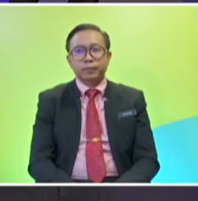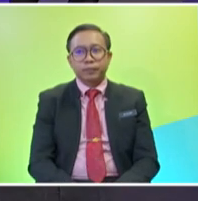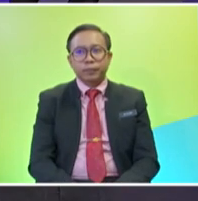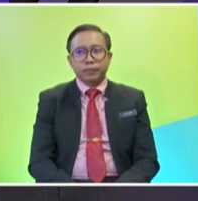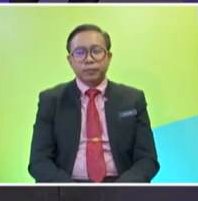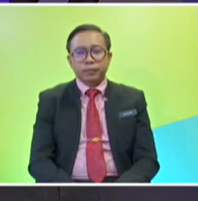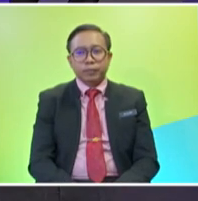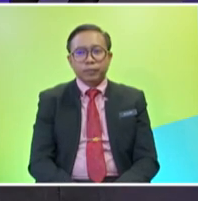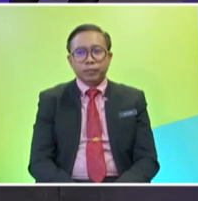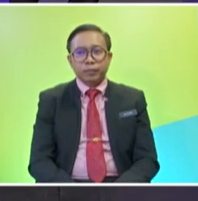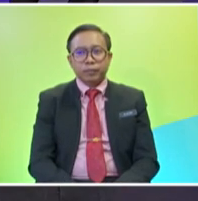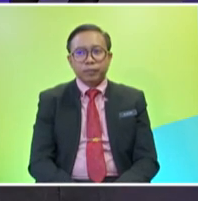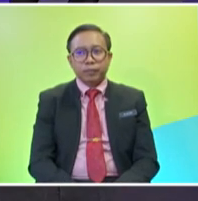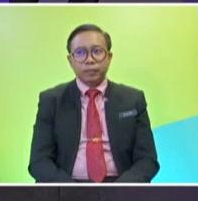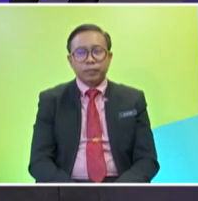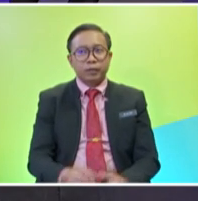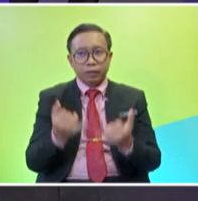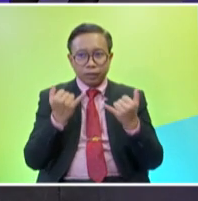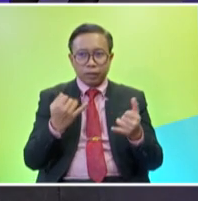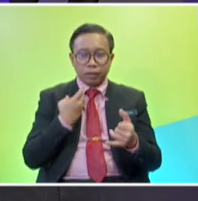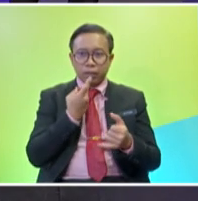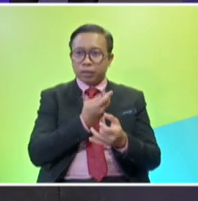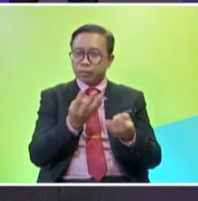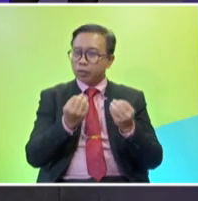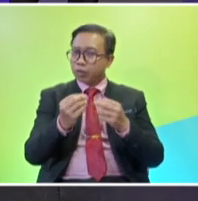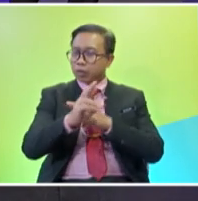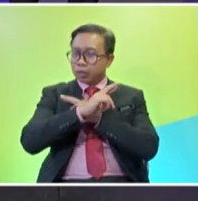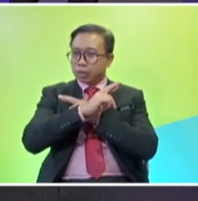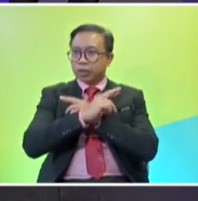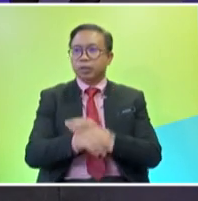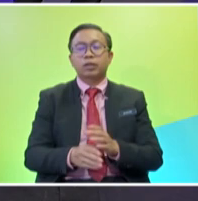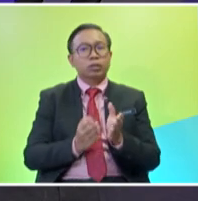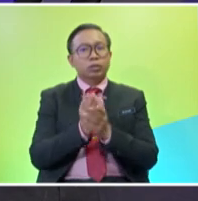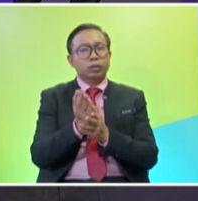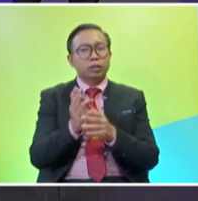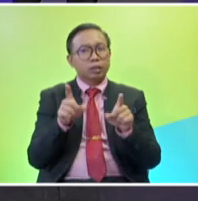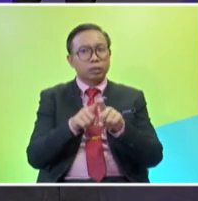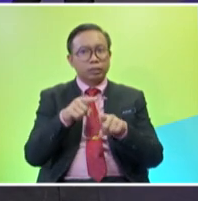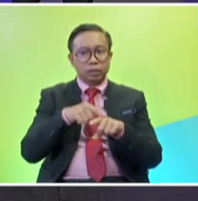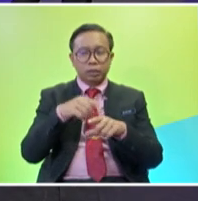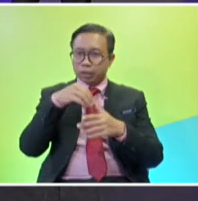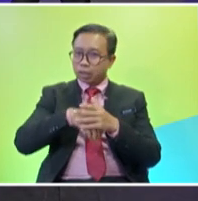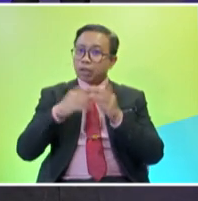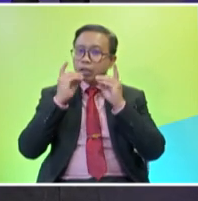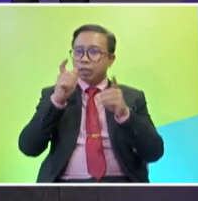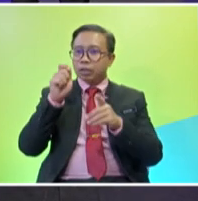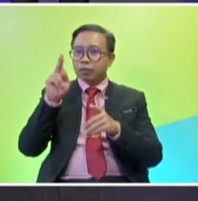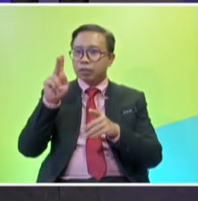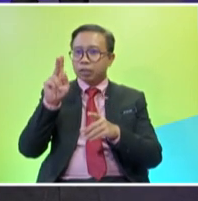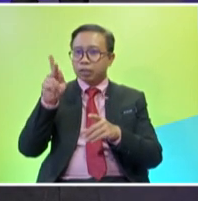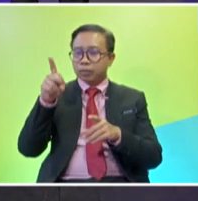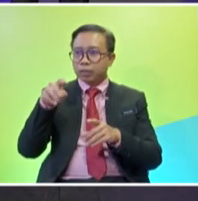semua murid-murid Cikgu dan sekarang ini kita tidak boleh teruskan bersama kami tentunya dalam diri TVN